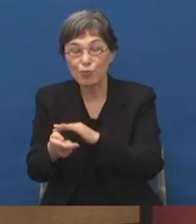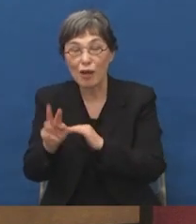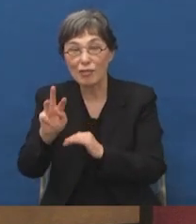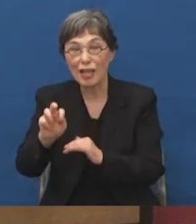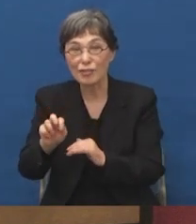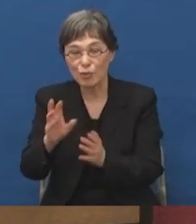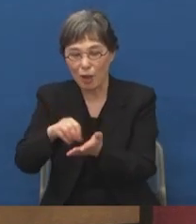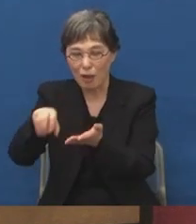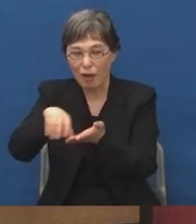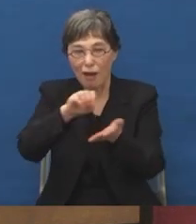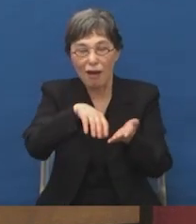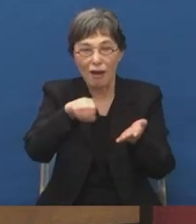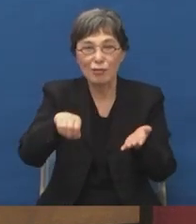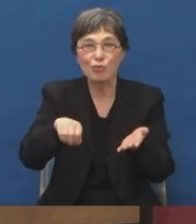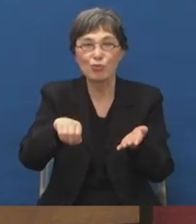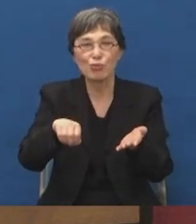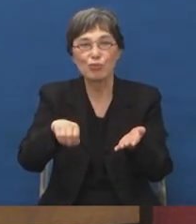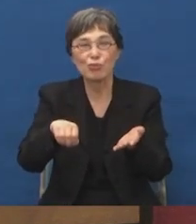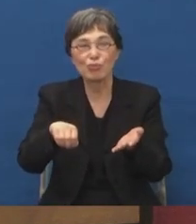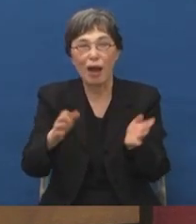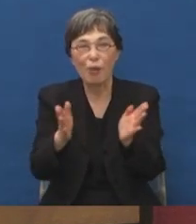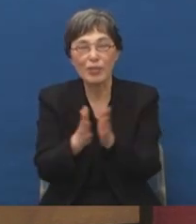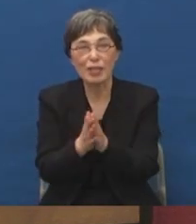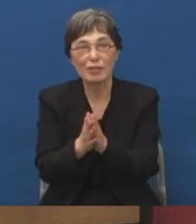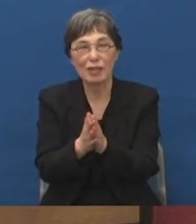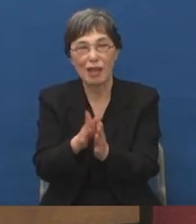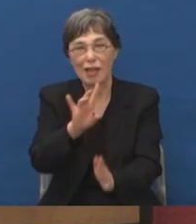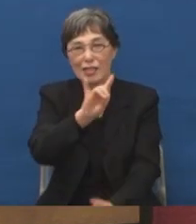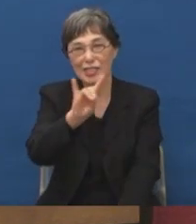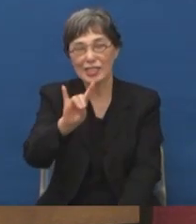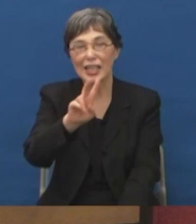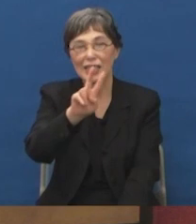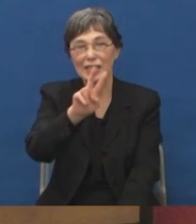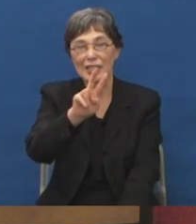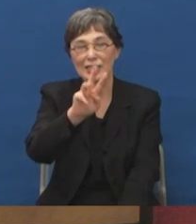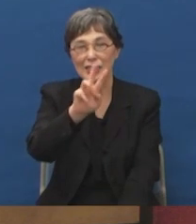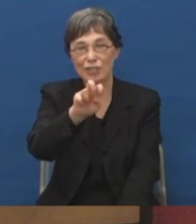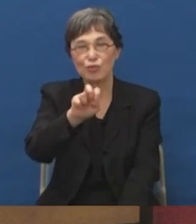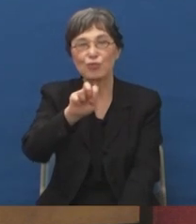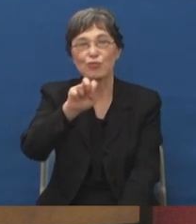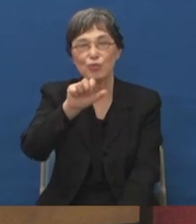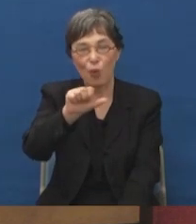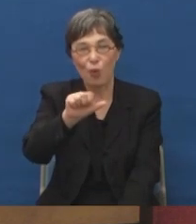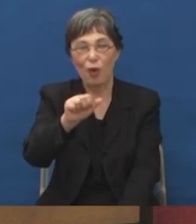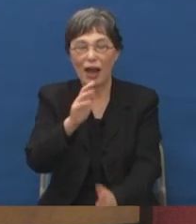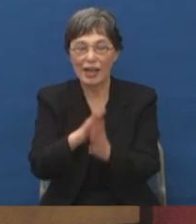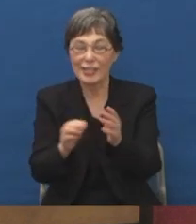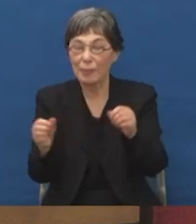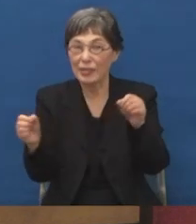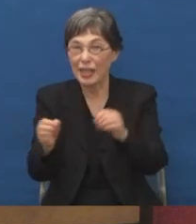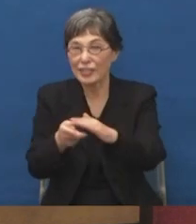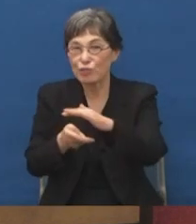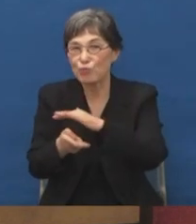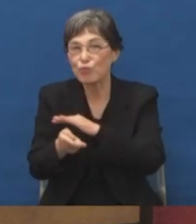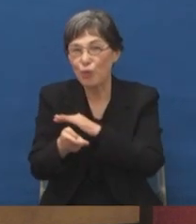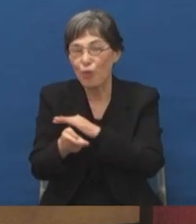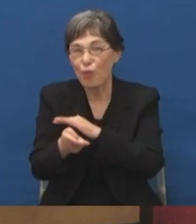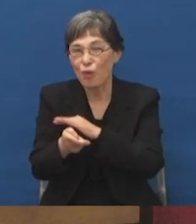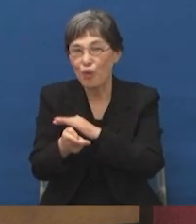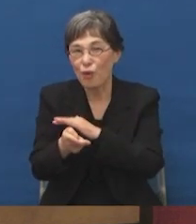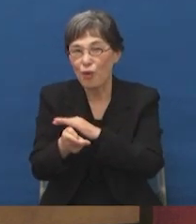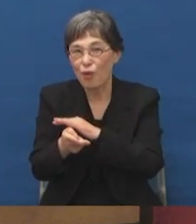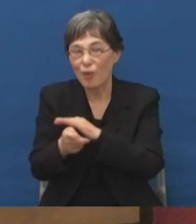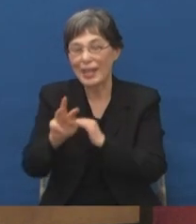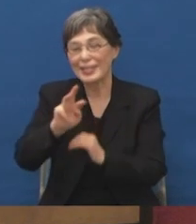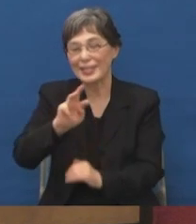廃止するものです。合わせて議第25号において改めて短期入所を菊浜は3